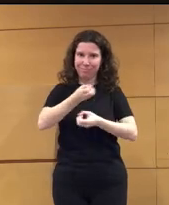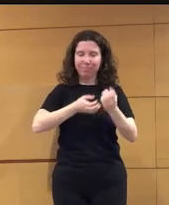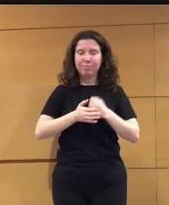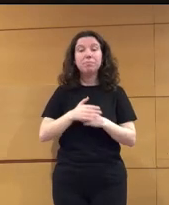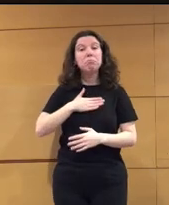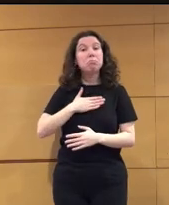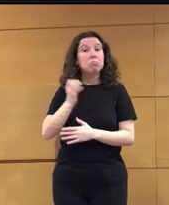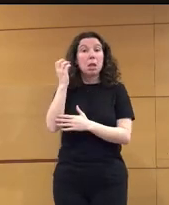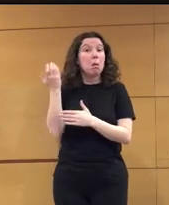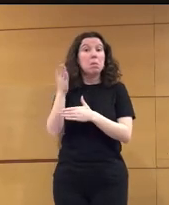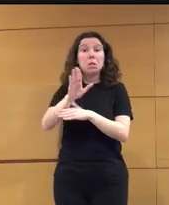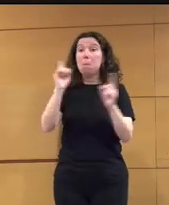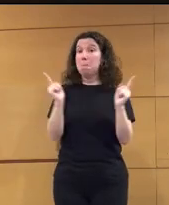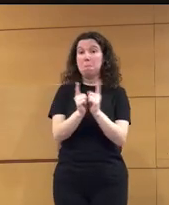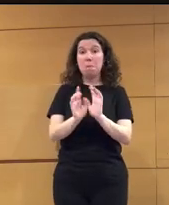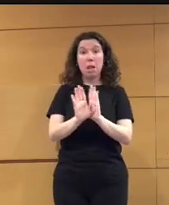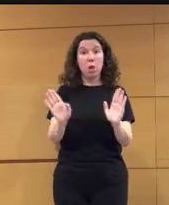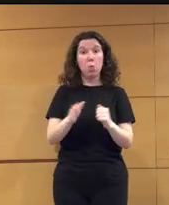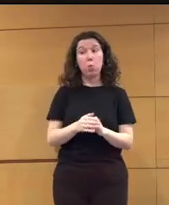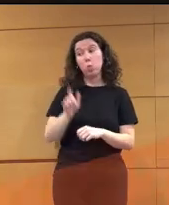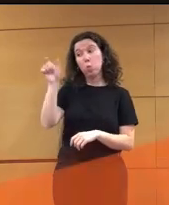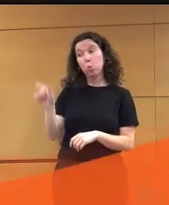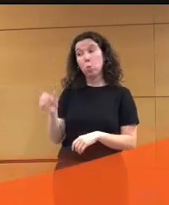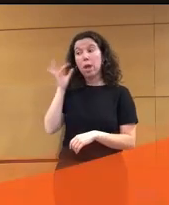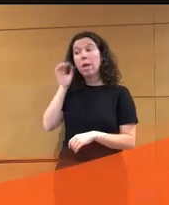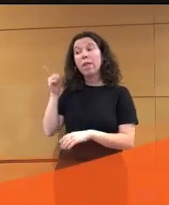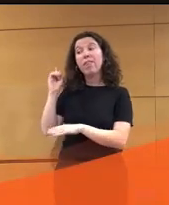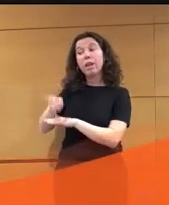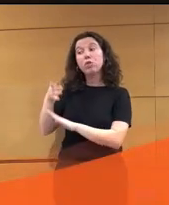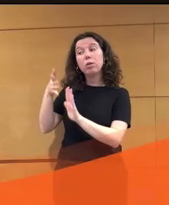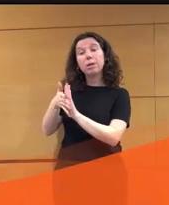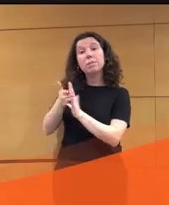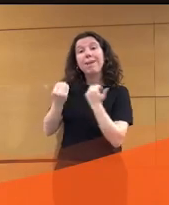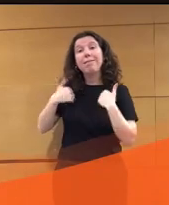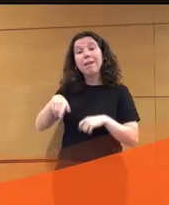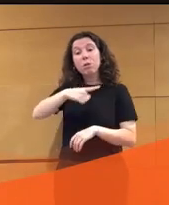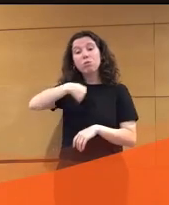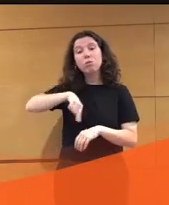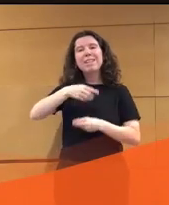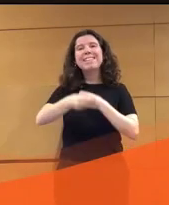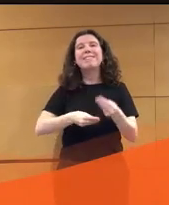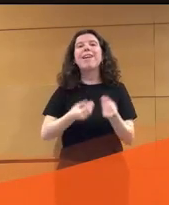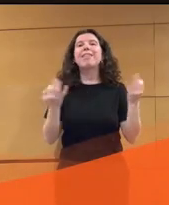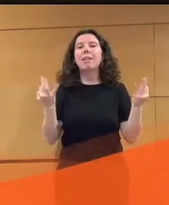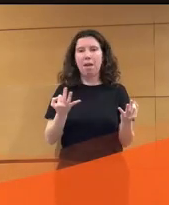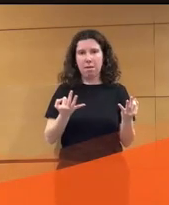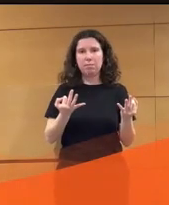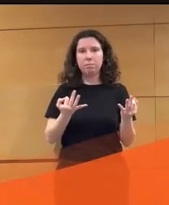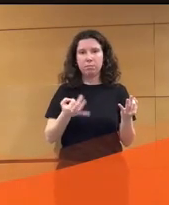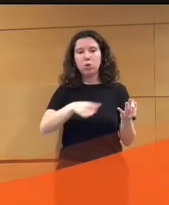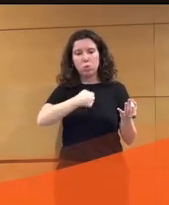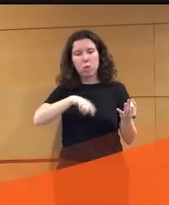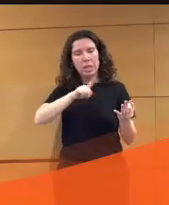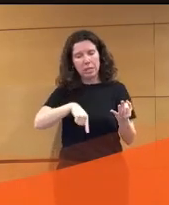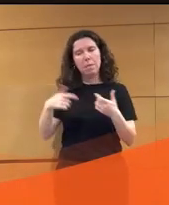presentació serà molt breu, simplement, com deia la directora, és per explicar-vos una mica què estem fent, no nosaltres, conjuntament